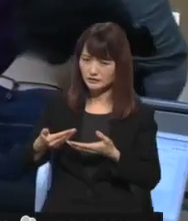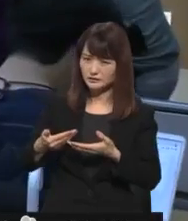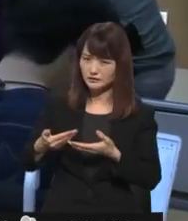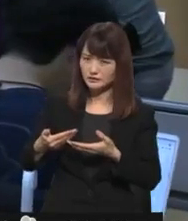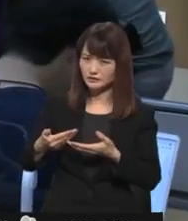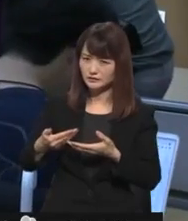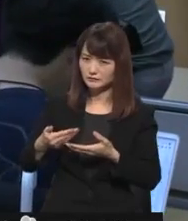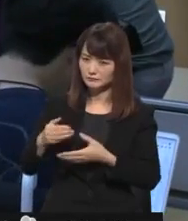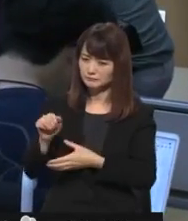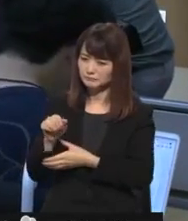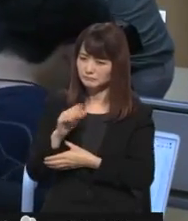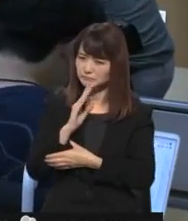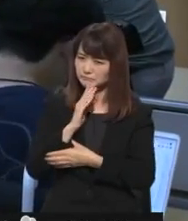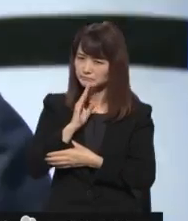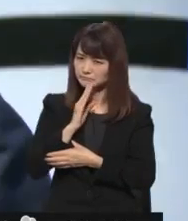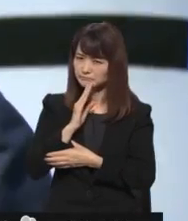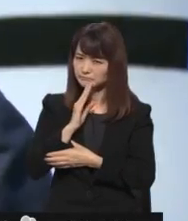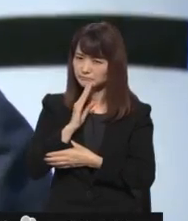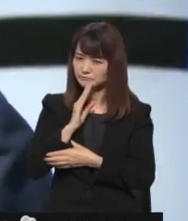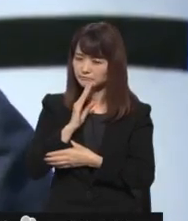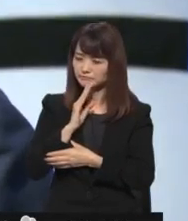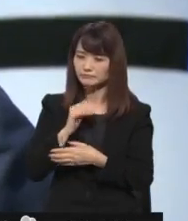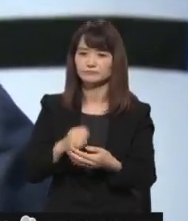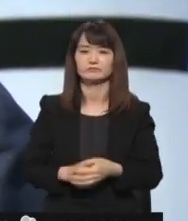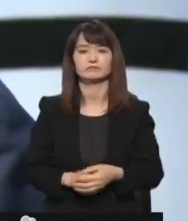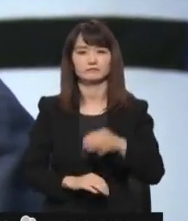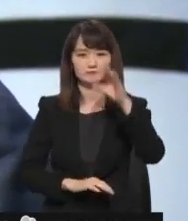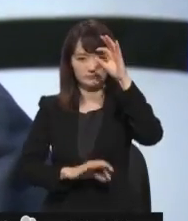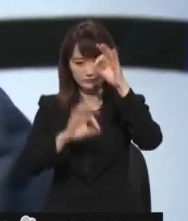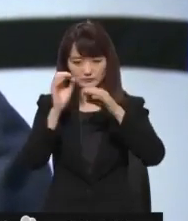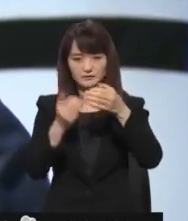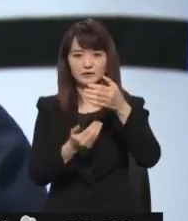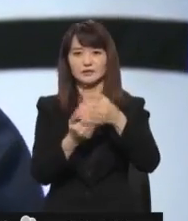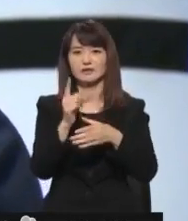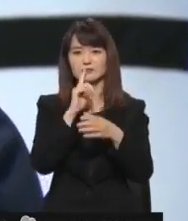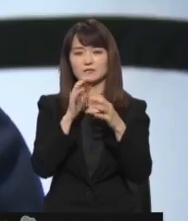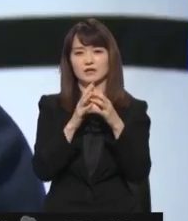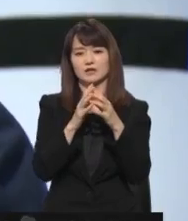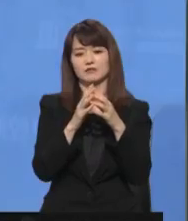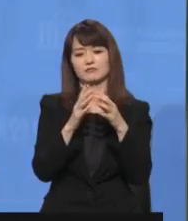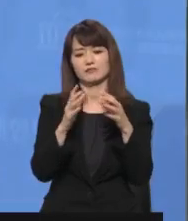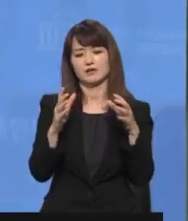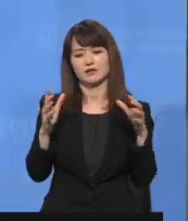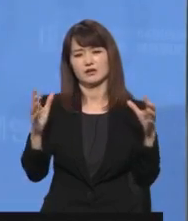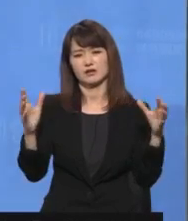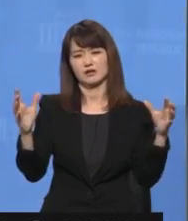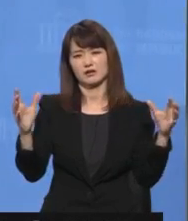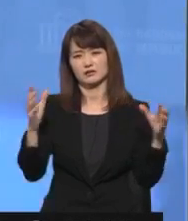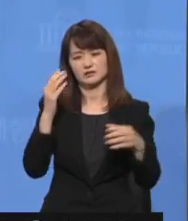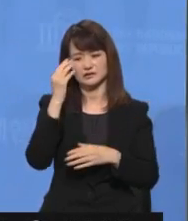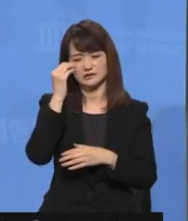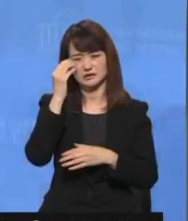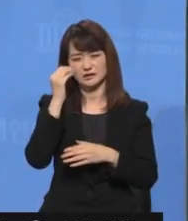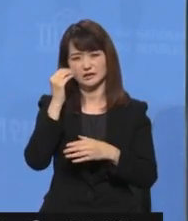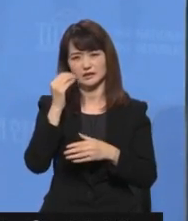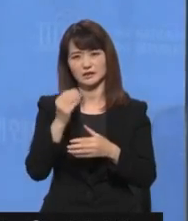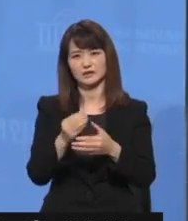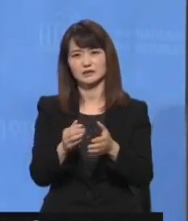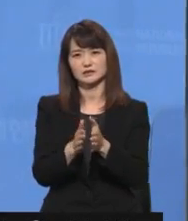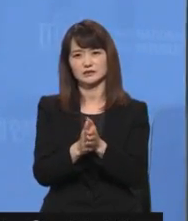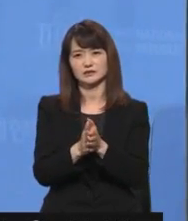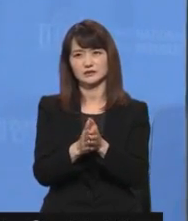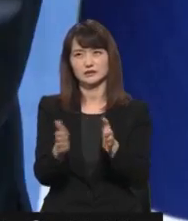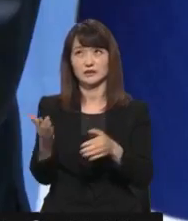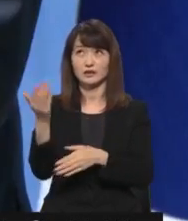쓸까 저는 그렇게 믿고 있으나 않기 때문에 여기에 대해서 사거리 또 더 이 파만 바 엉뚱한 방향으로 커져 왔던 지난 과거의 설대 들이